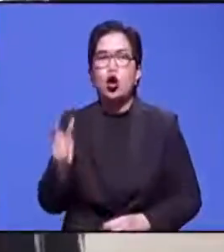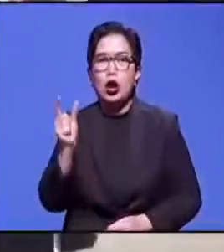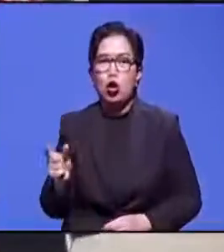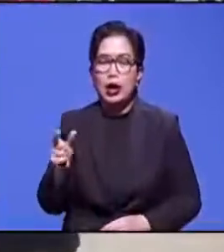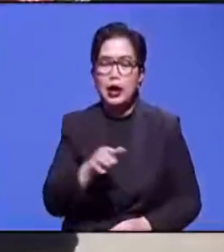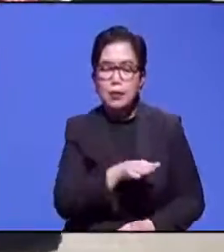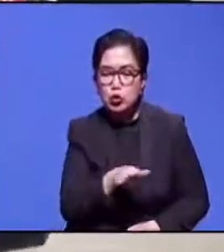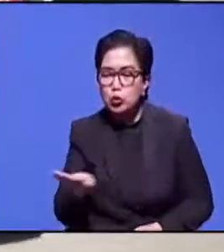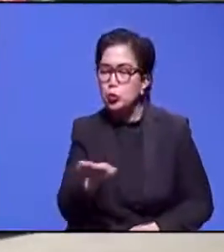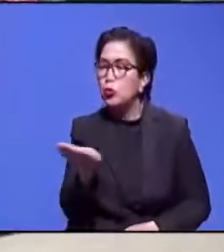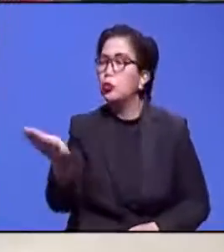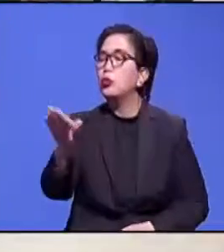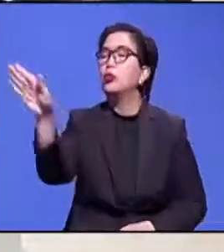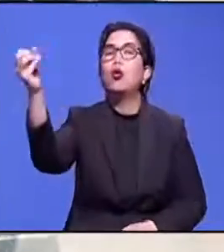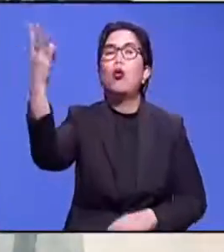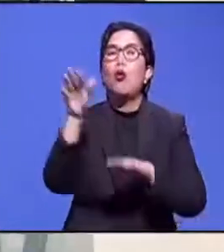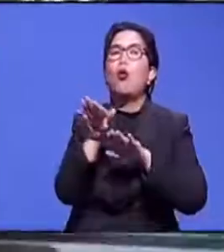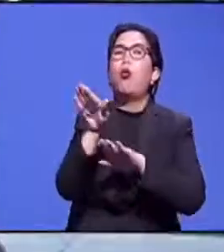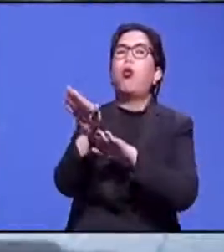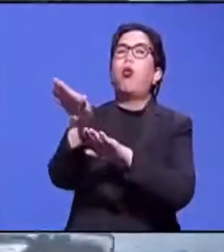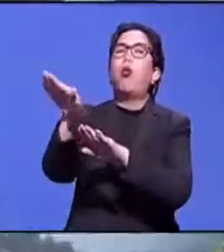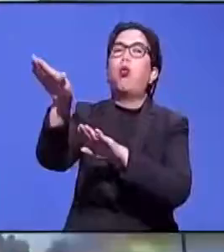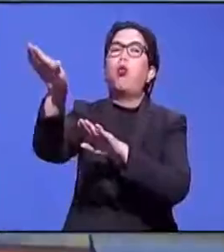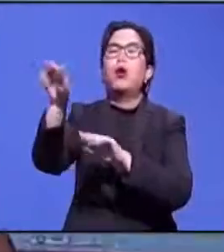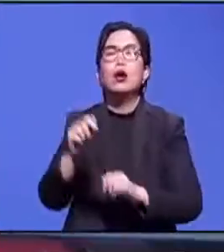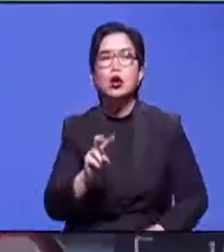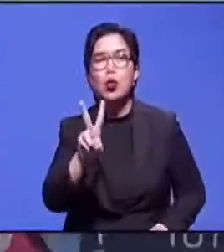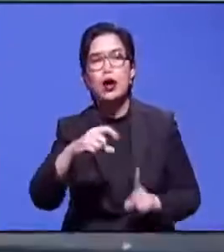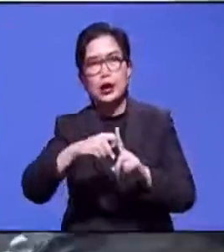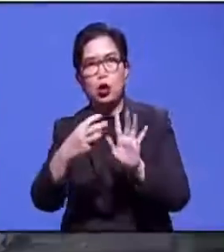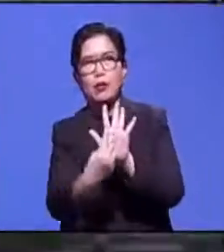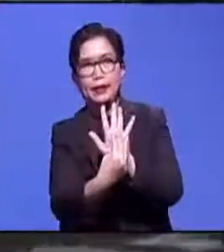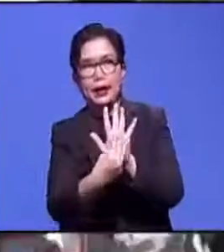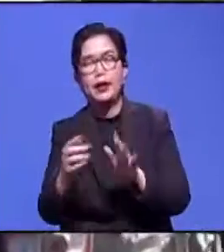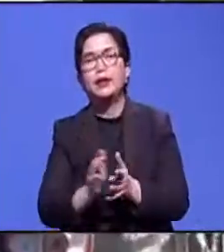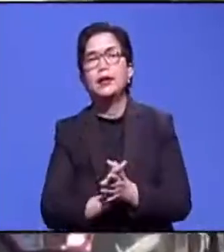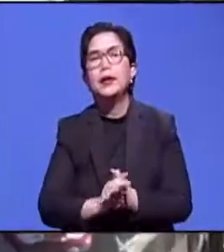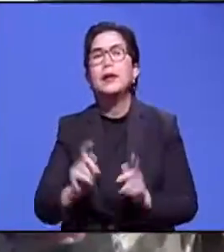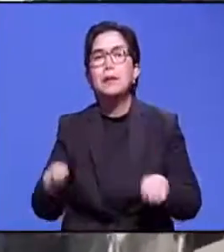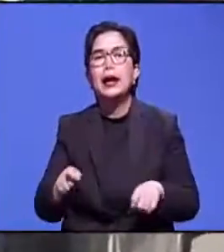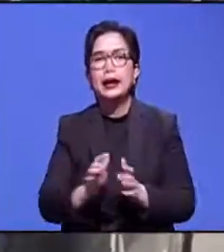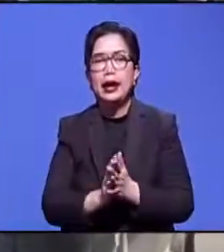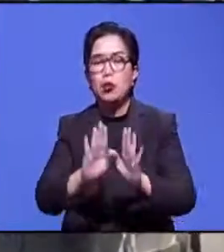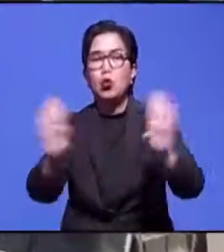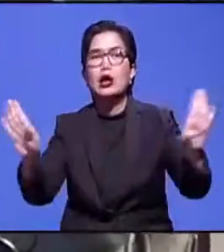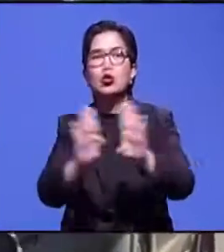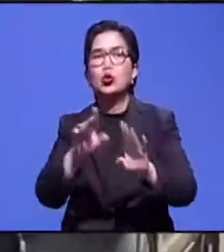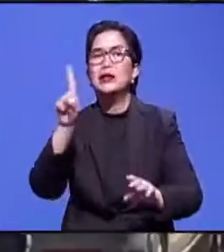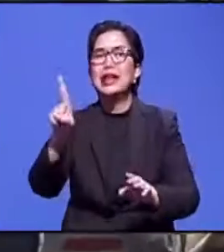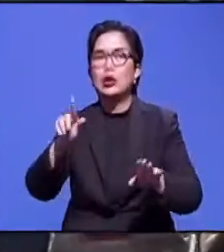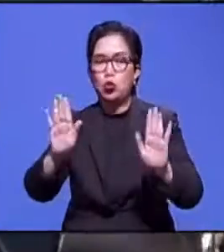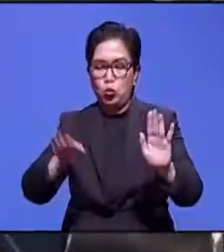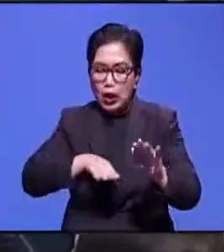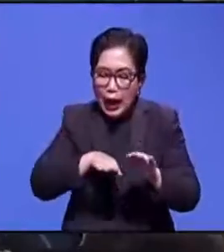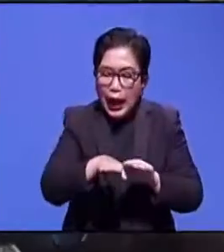membludak. Kemacetan lalu lintas puncak sempat mengular sejauh 2 km hingga diberlakukan sistem satu arah. Muhammad Juanda